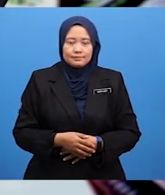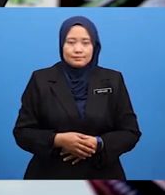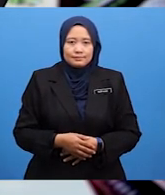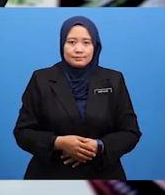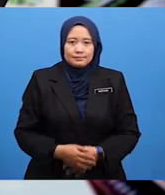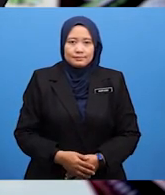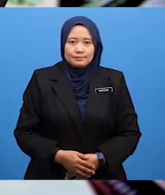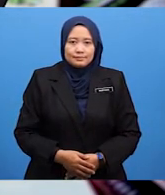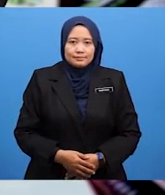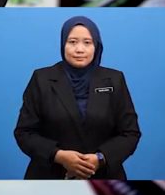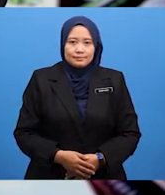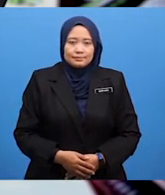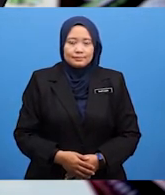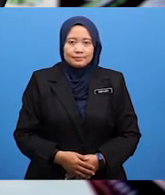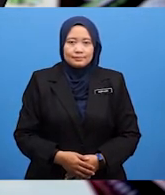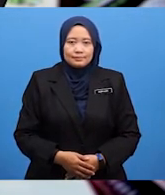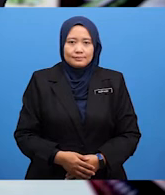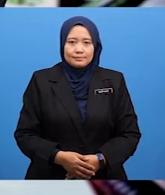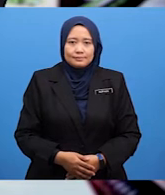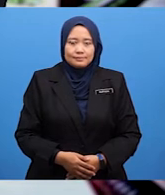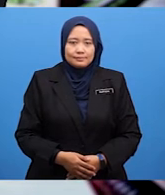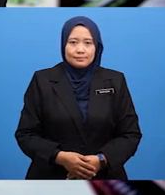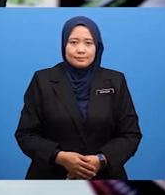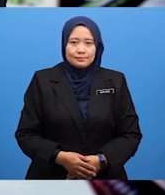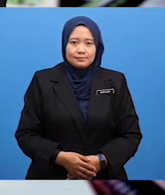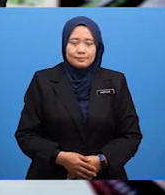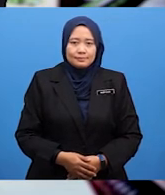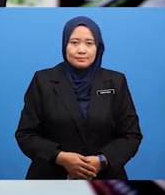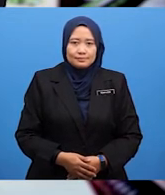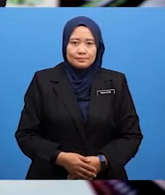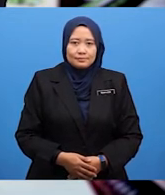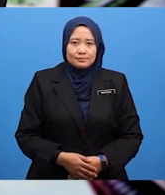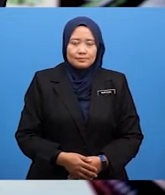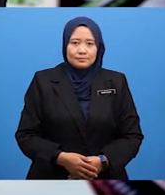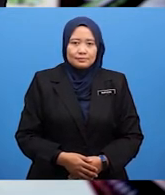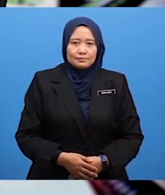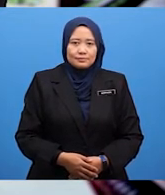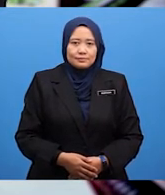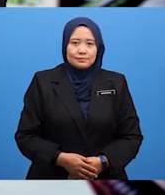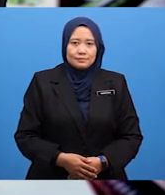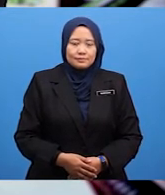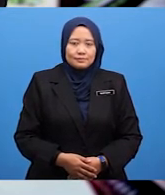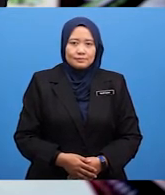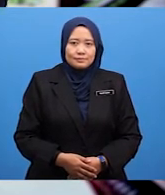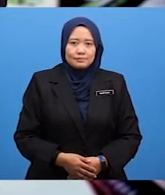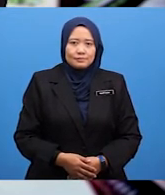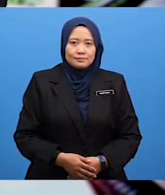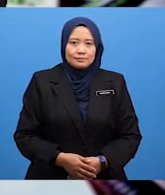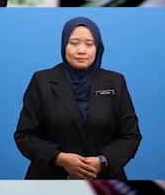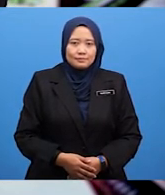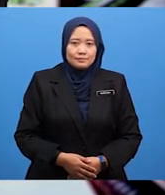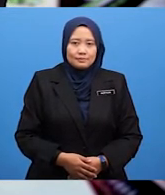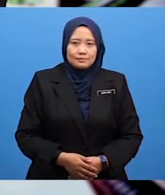satu. Kemudian kita akan letak jari dua di sebelahnya. Dan kita petik, ia adalah not